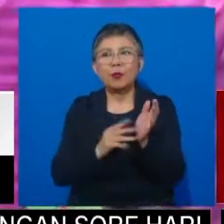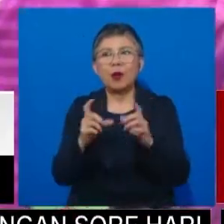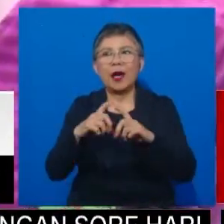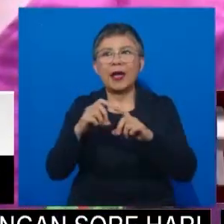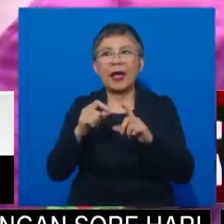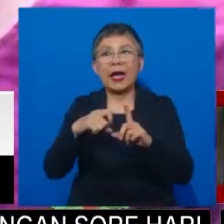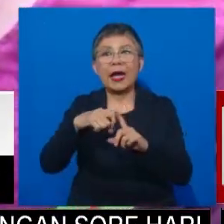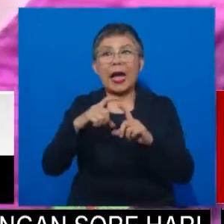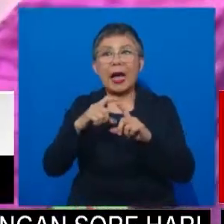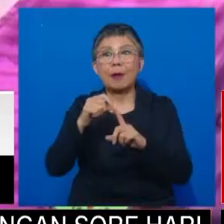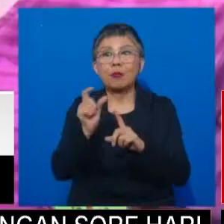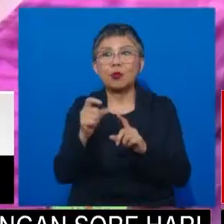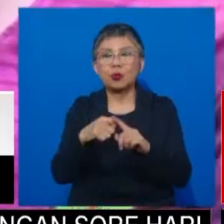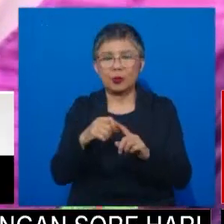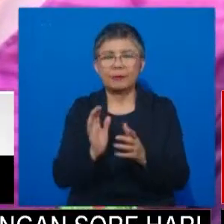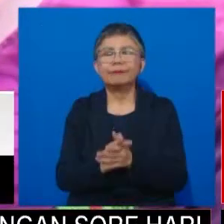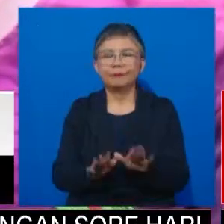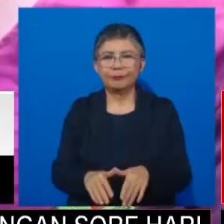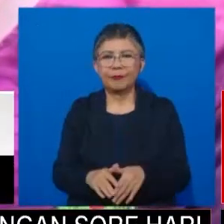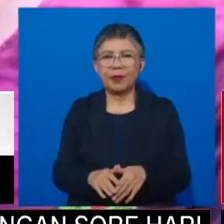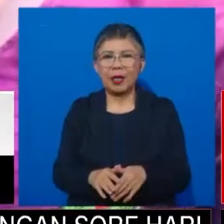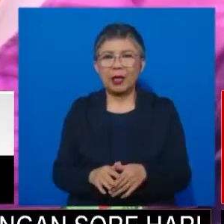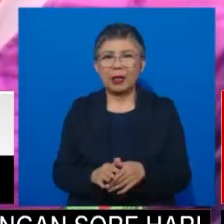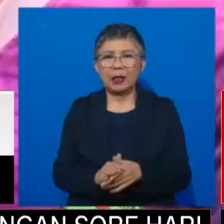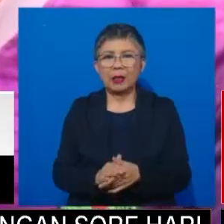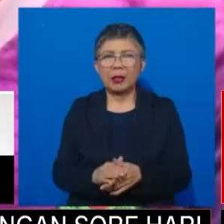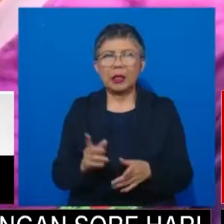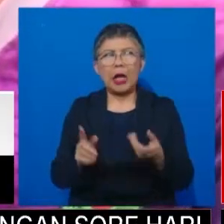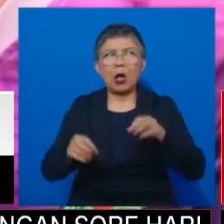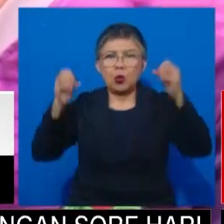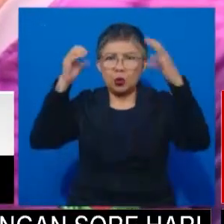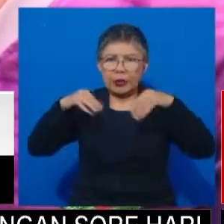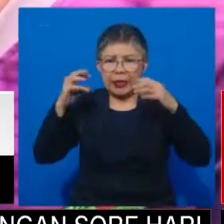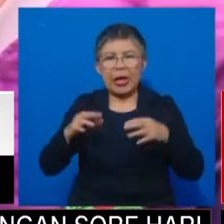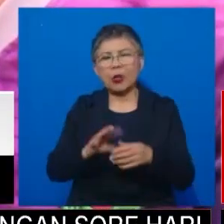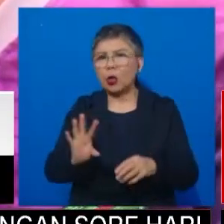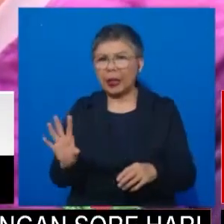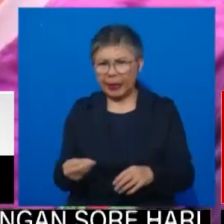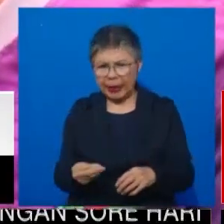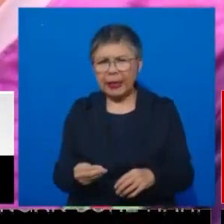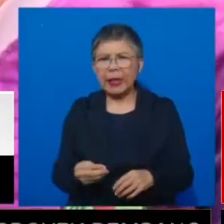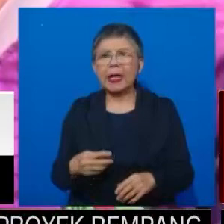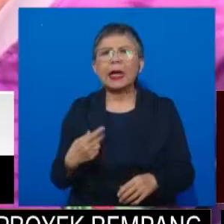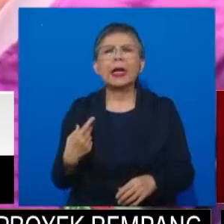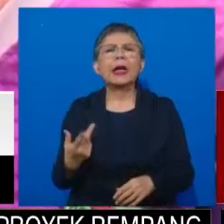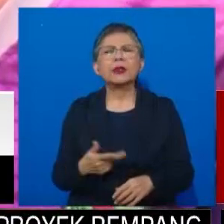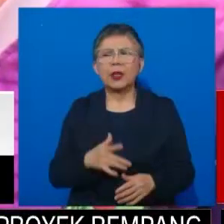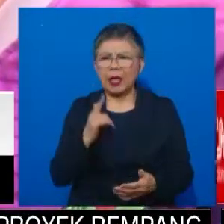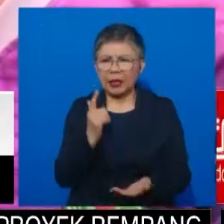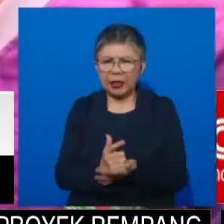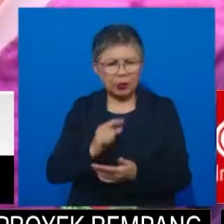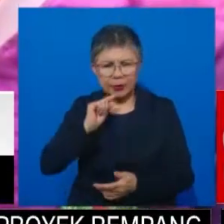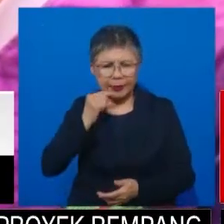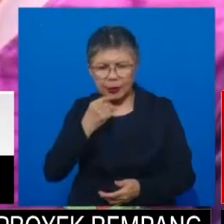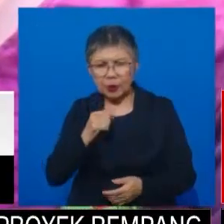Ya, setahu saya, jangankan musim hujan, musim kering pun kalau kita serius